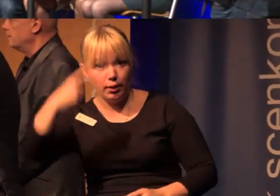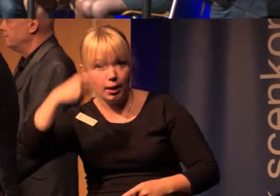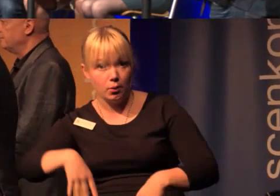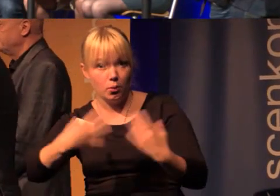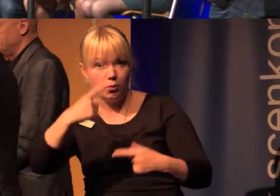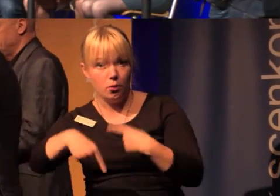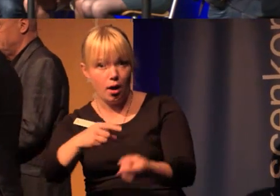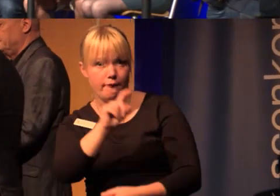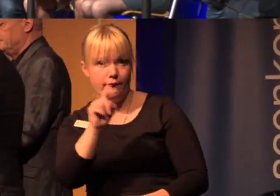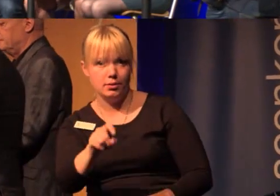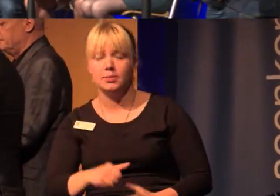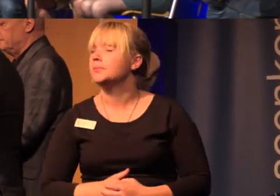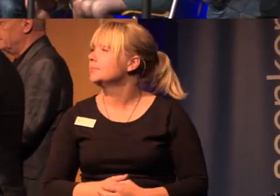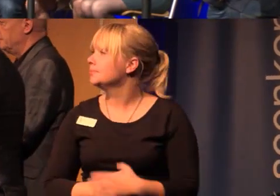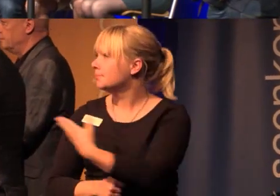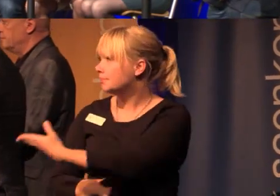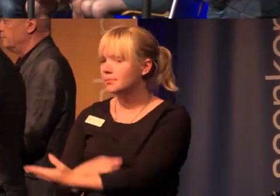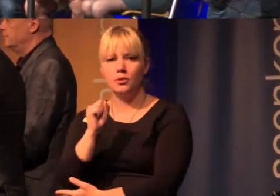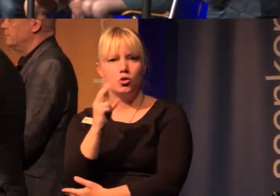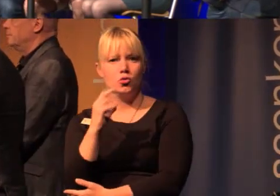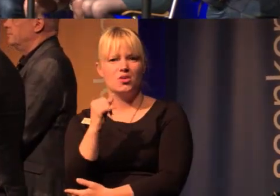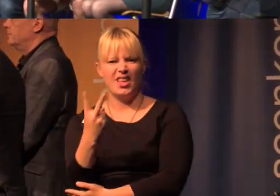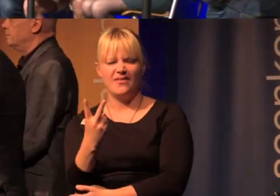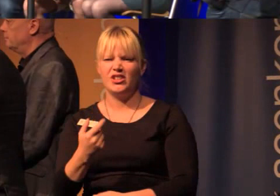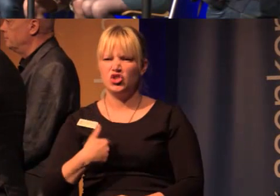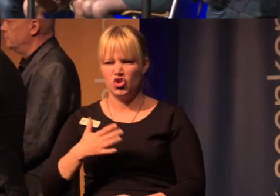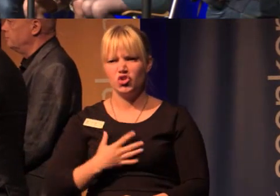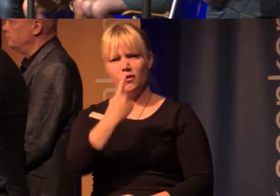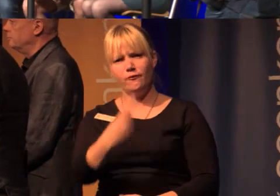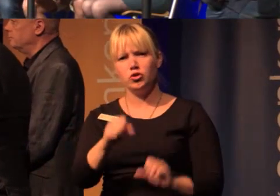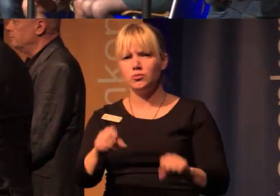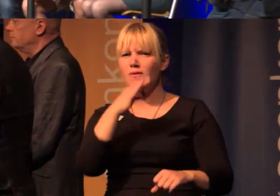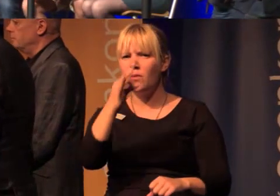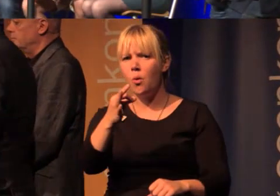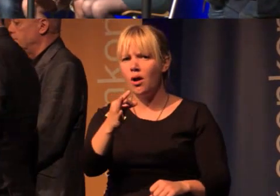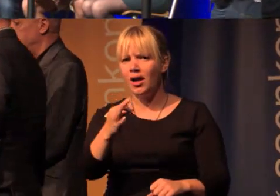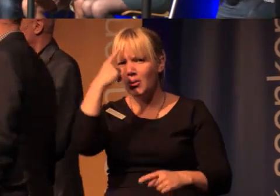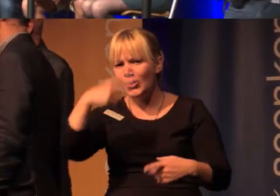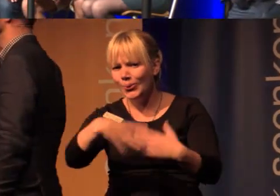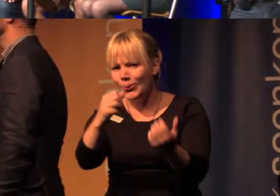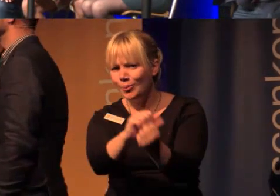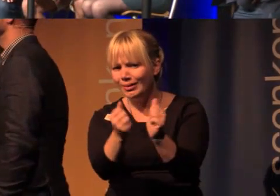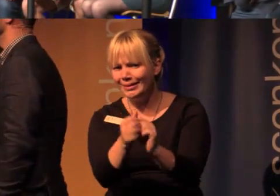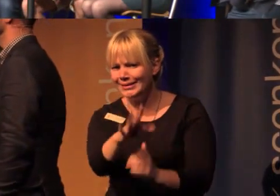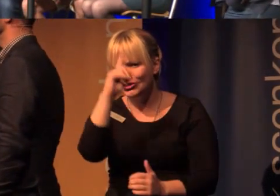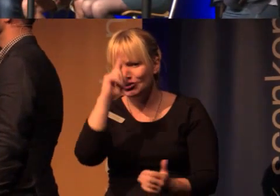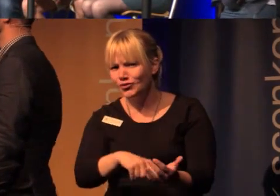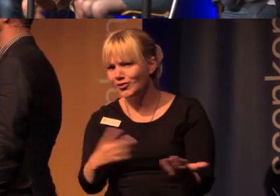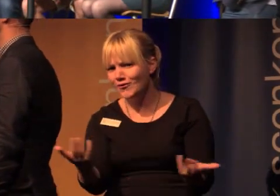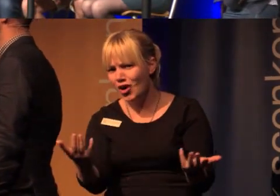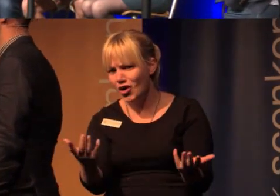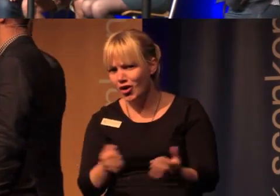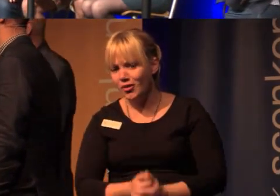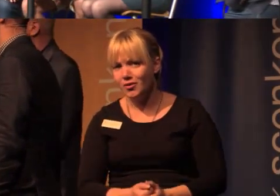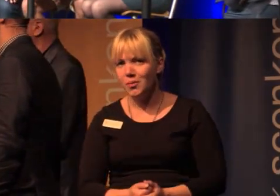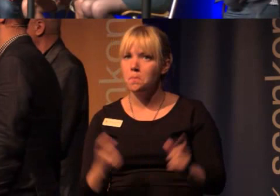Gustav? Ja, alltså, jag tycker att man ska börja med att ställa sig frågan vad själva syftet med kulturpolitiken är. Alltså, man kan inte bara ha